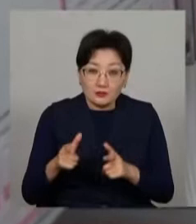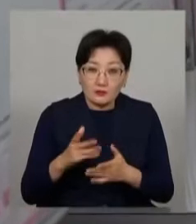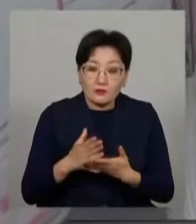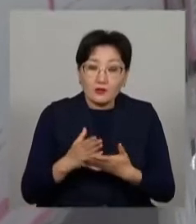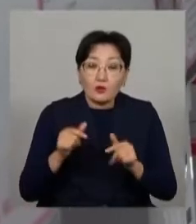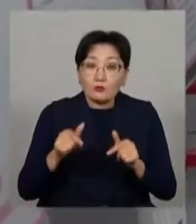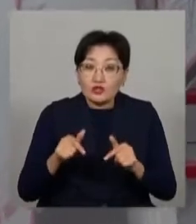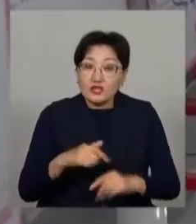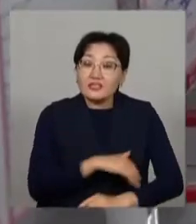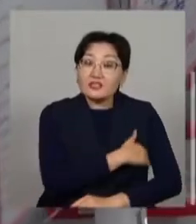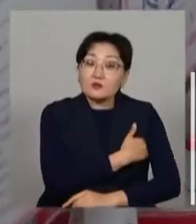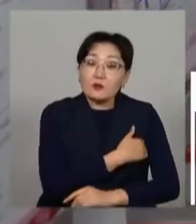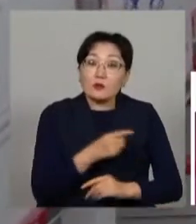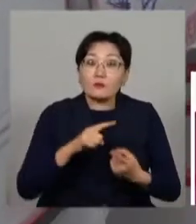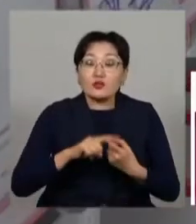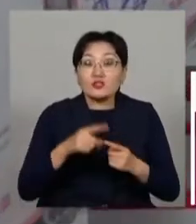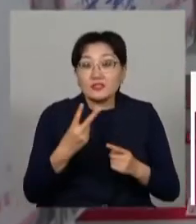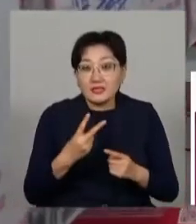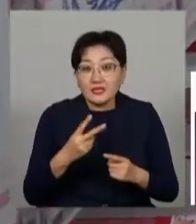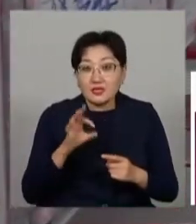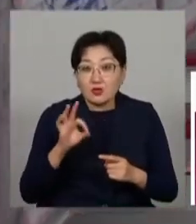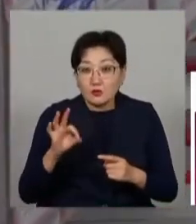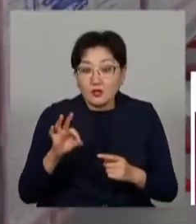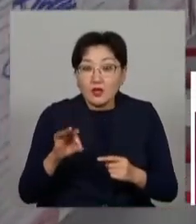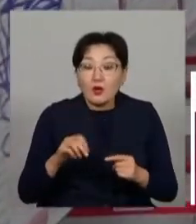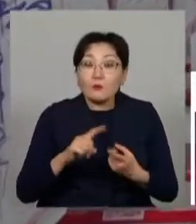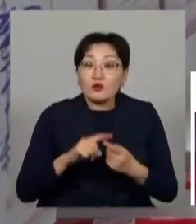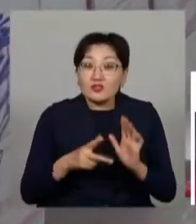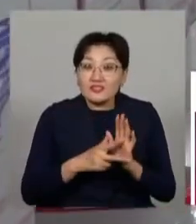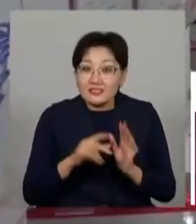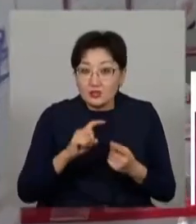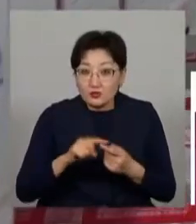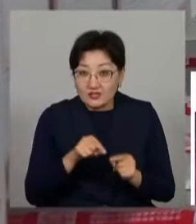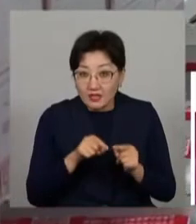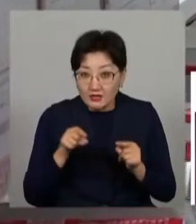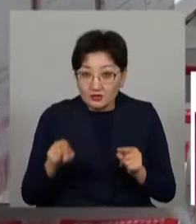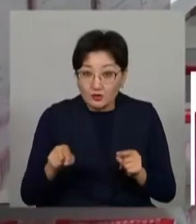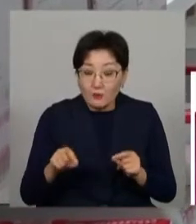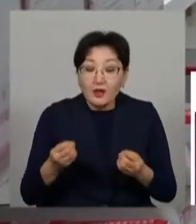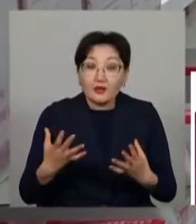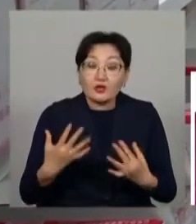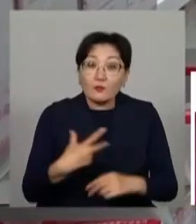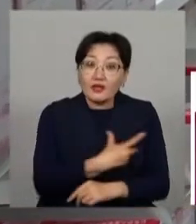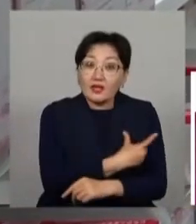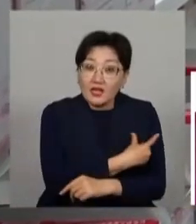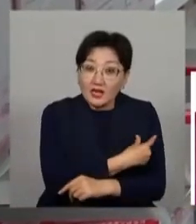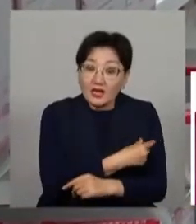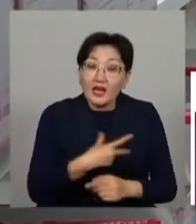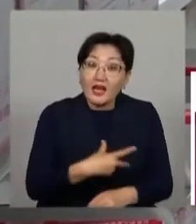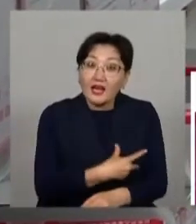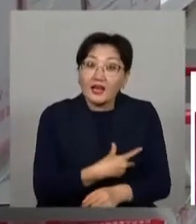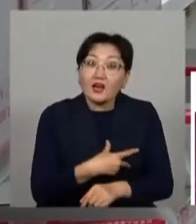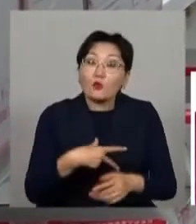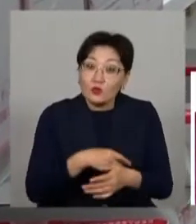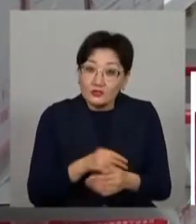Бұл жердің температурасы плюс 2 градустан плюс 8 градусқа дейін аралықта. Әзірге мұнда қарапайым уколдар сақталған. Бірақ